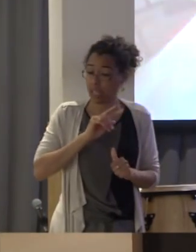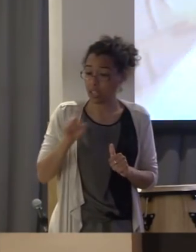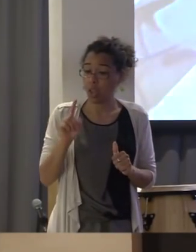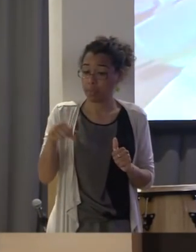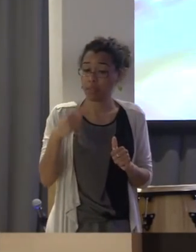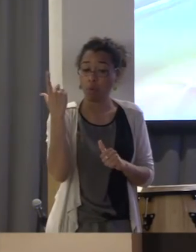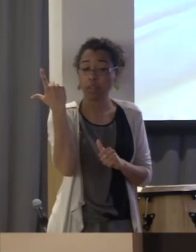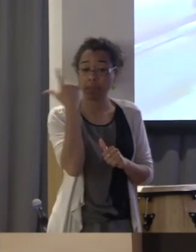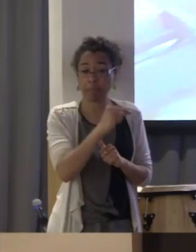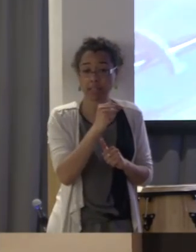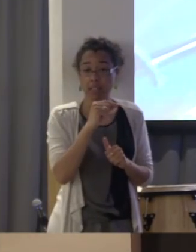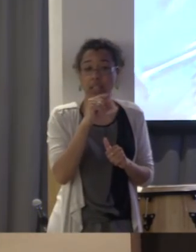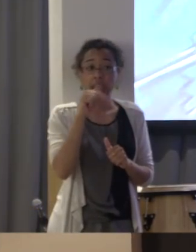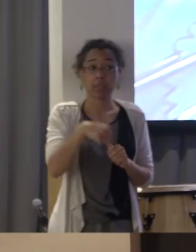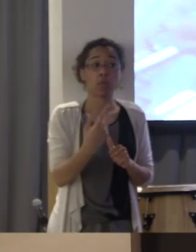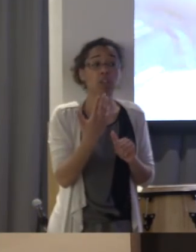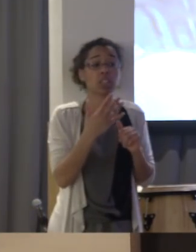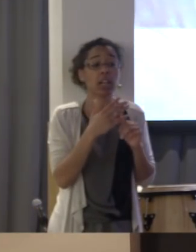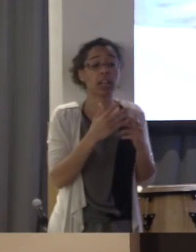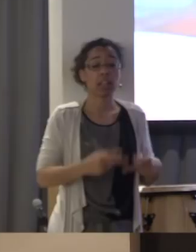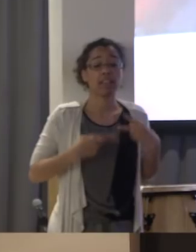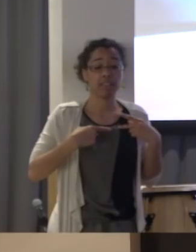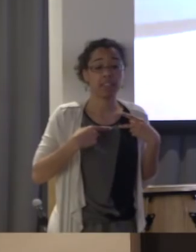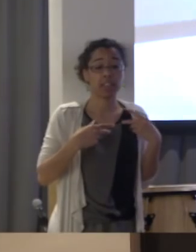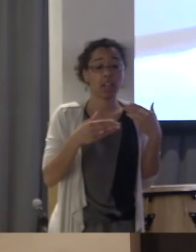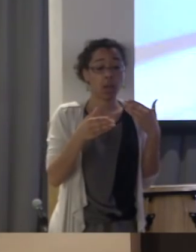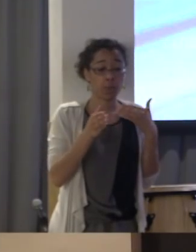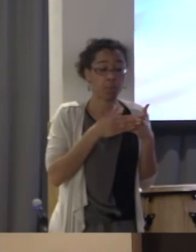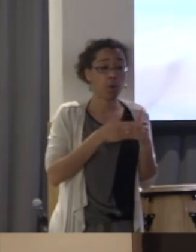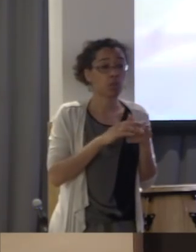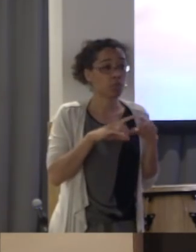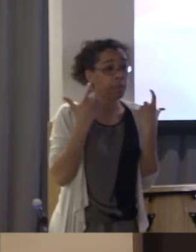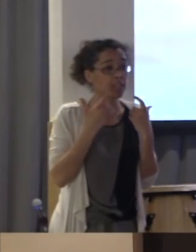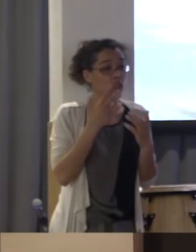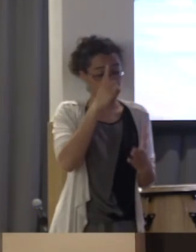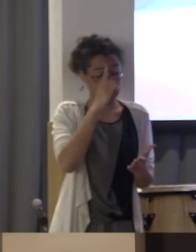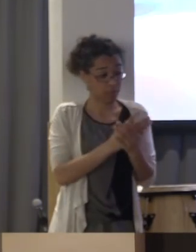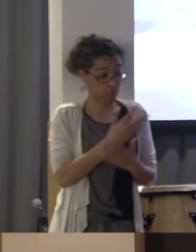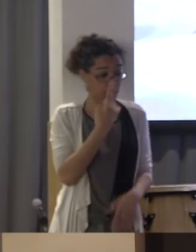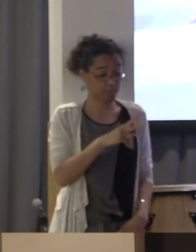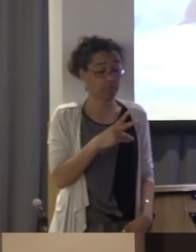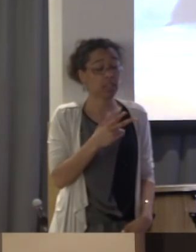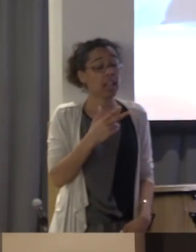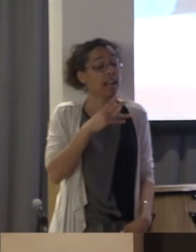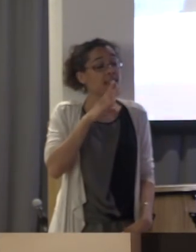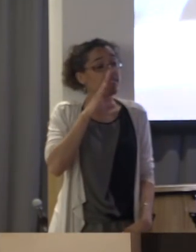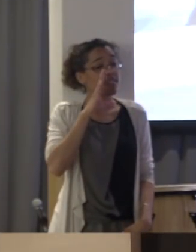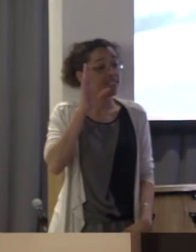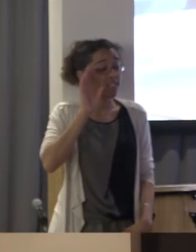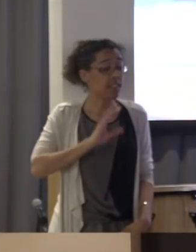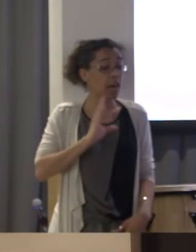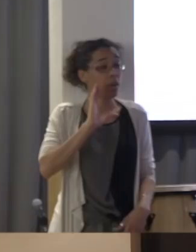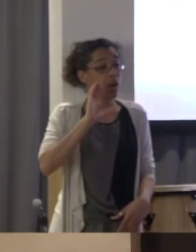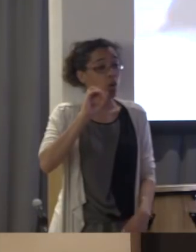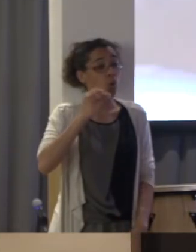cette église, je dois aller vivre auprès de ce pasteur avec cette foi. La femme dans le coma, mais il passait son temps